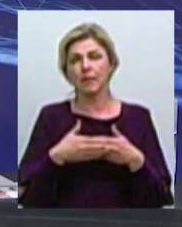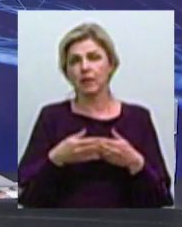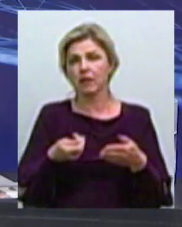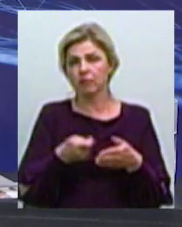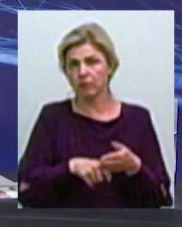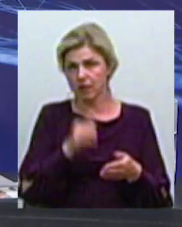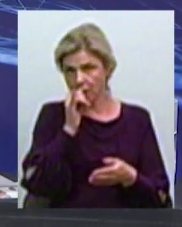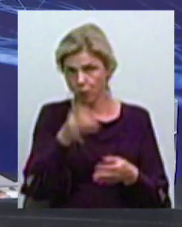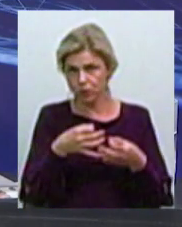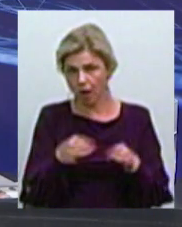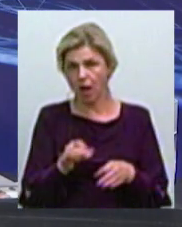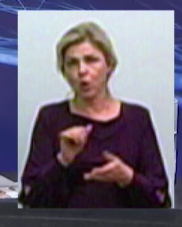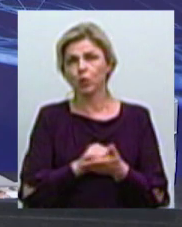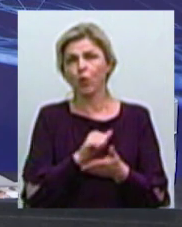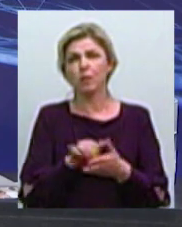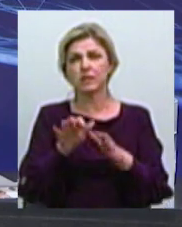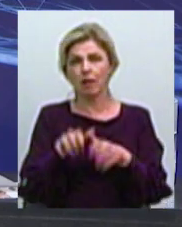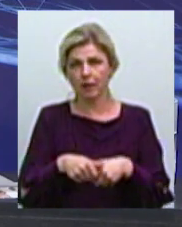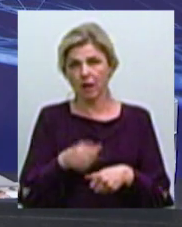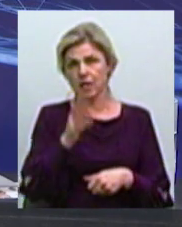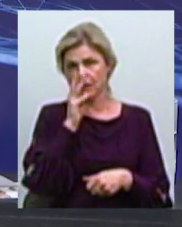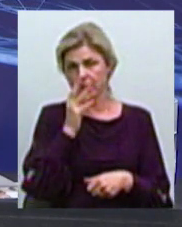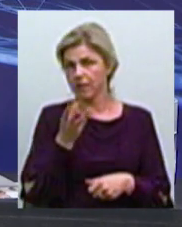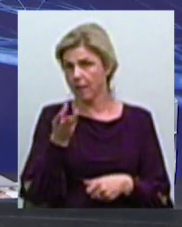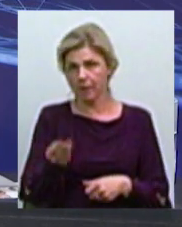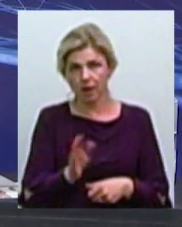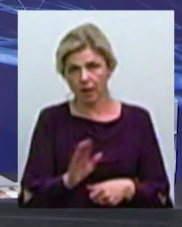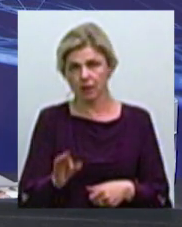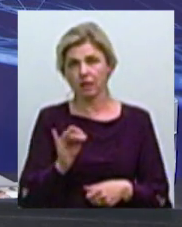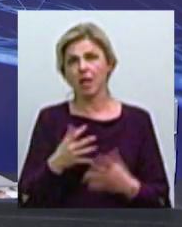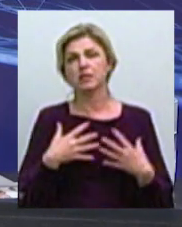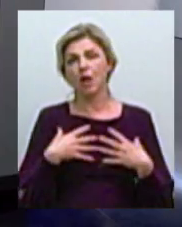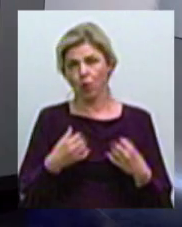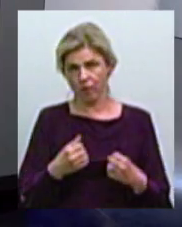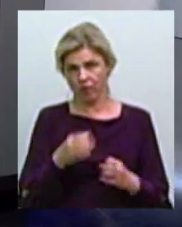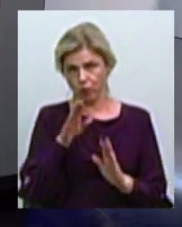и документы отбирают, и зарплату не платят, еще и с проблемами со здоровьем